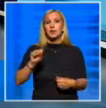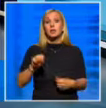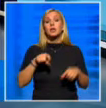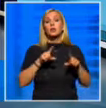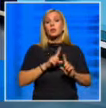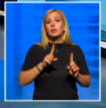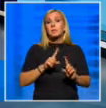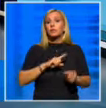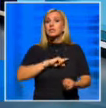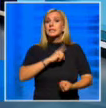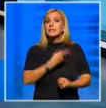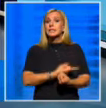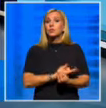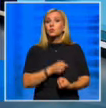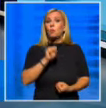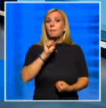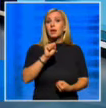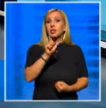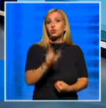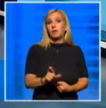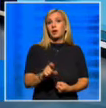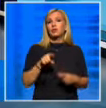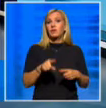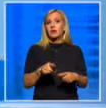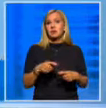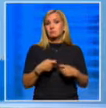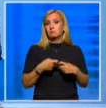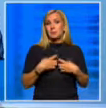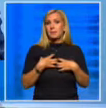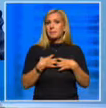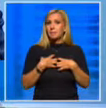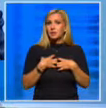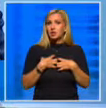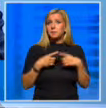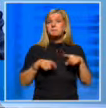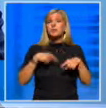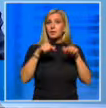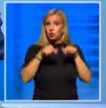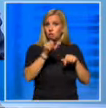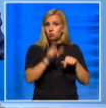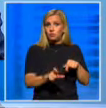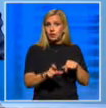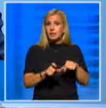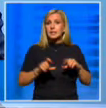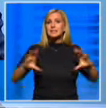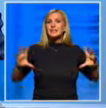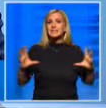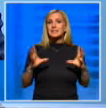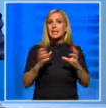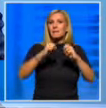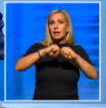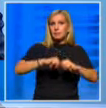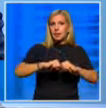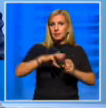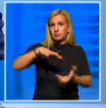не може да бъде силно партиен човек, защото това ще създаде напрежение. След което този премиер да състави кабинет, в него може да